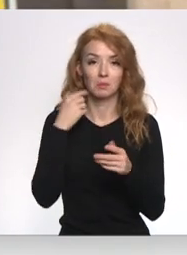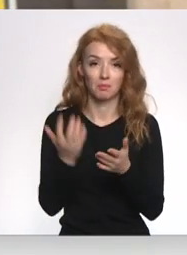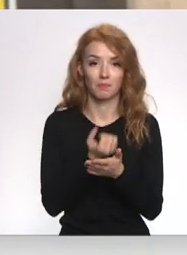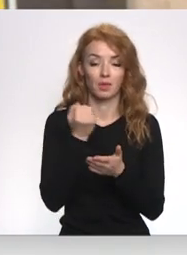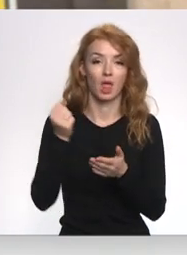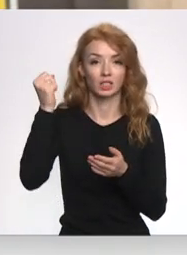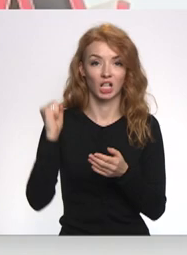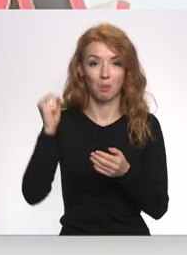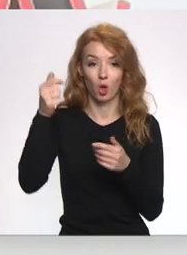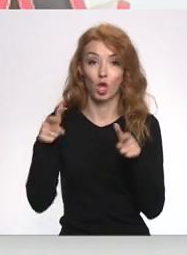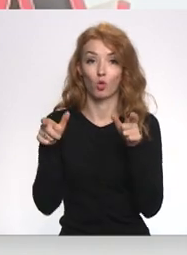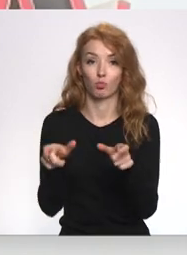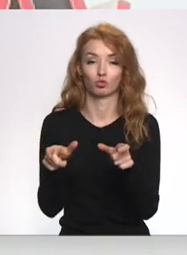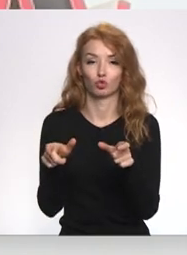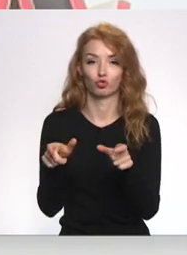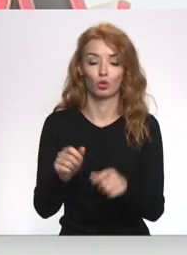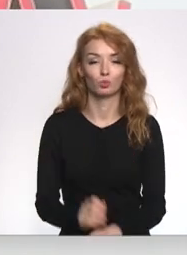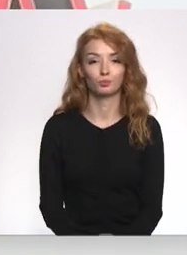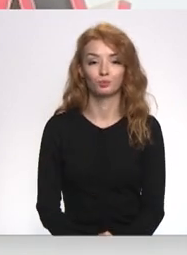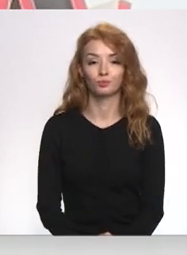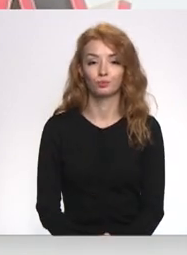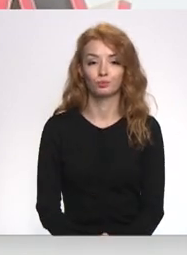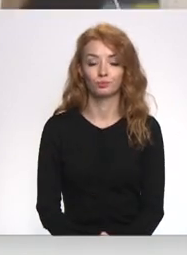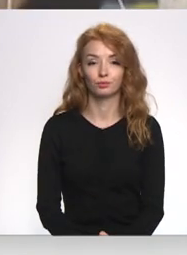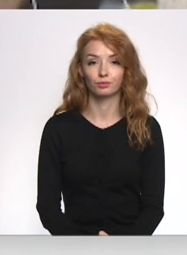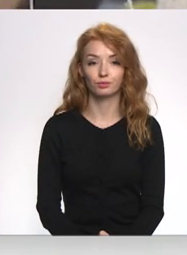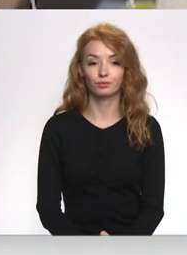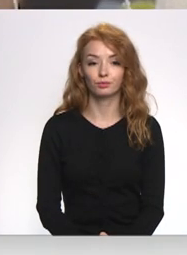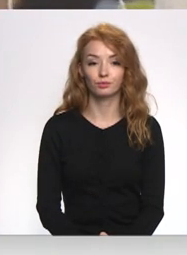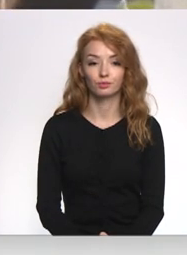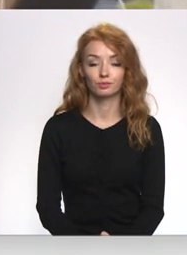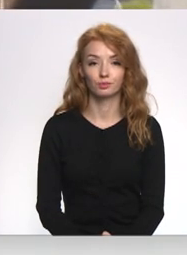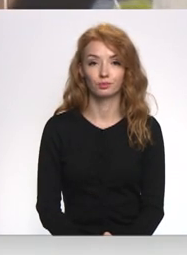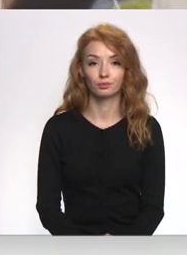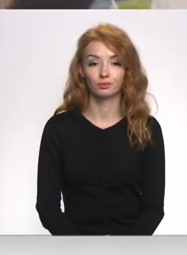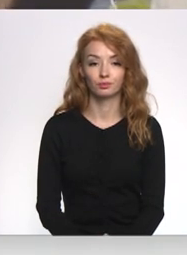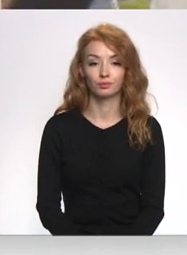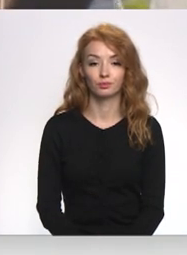azartspēļu ierobežošanu. Sandra Paegļkalne, Kaspars Daņeļevičs, Vidusdaugavas televīzija.